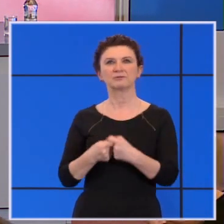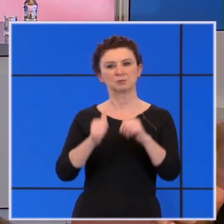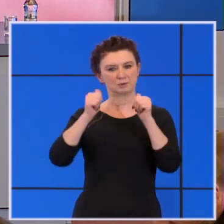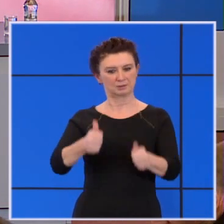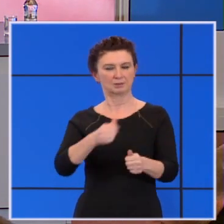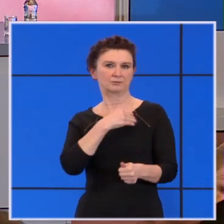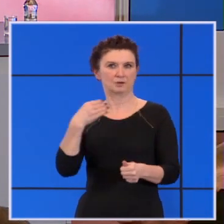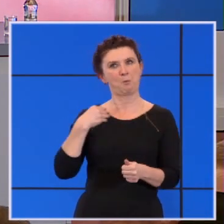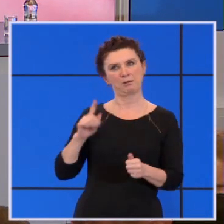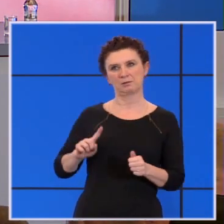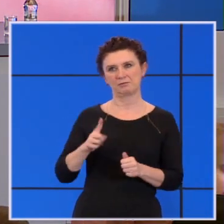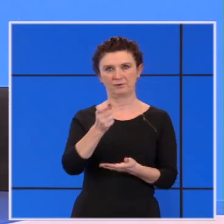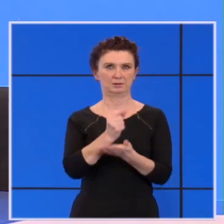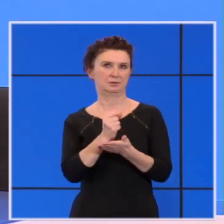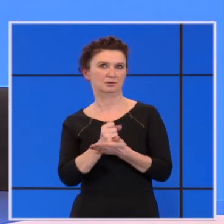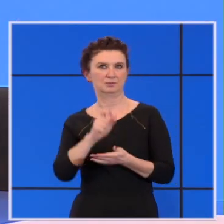Dziękuję.